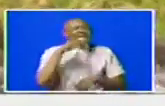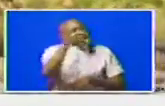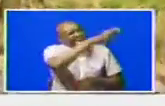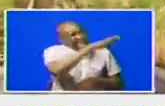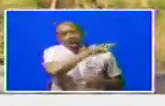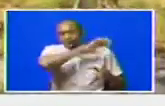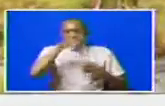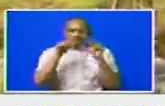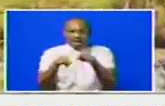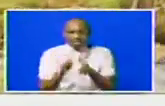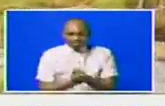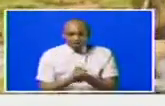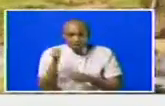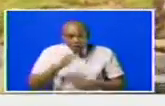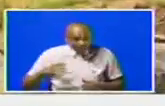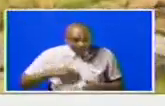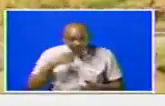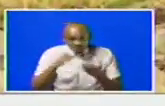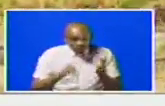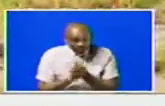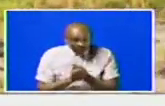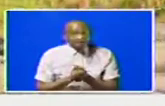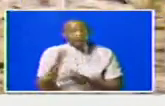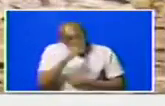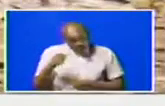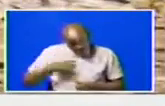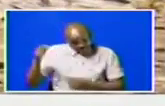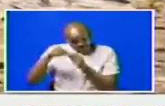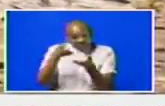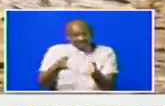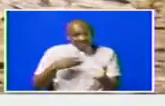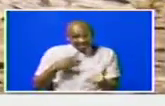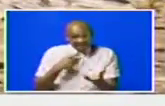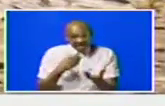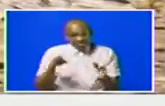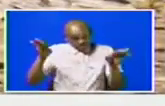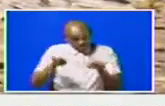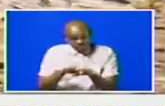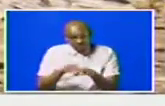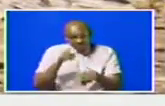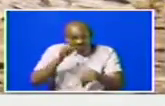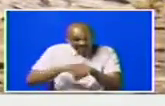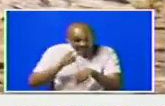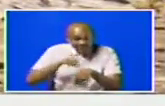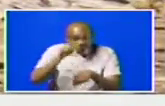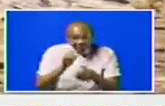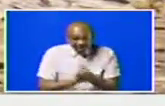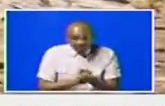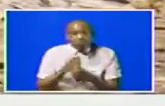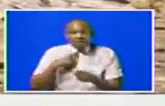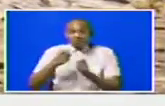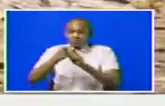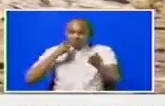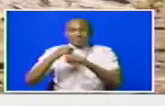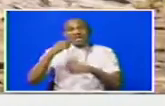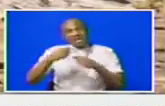Mara. Wazee hapa wanasimulia waliofanya mababu wao kwenye eneo hili la miamba baada ya mikakati ya kuwavamia majirani wao